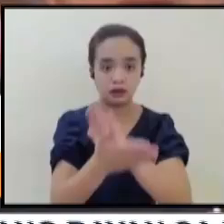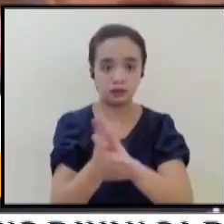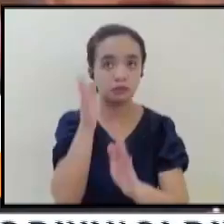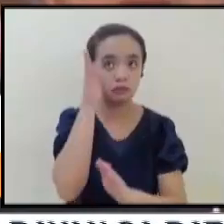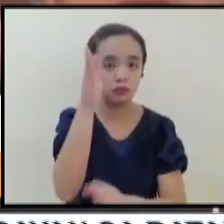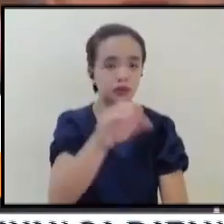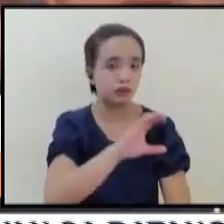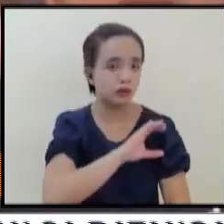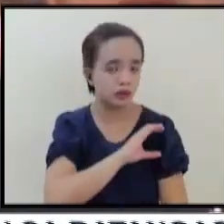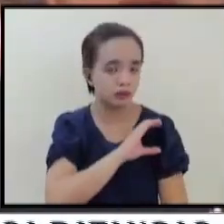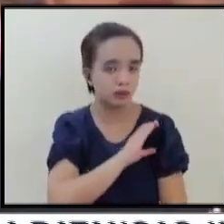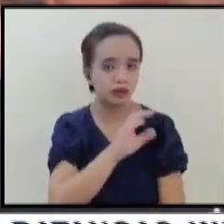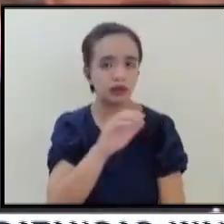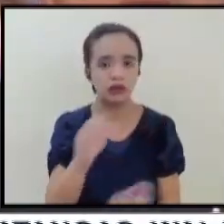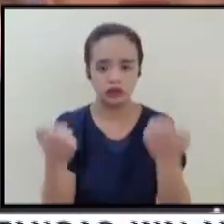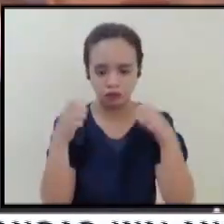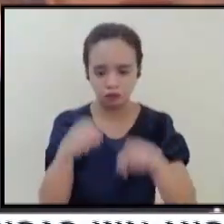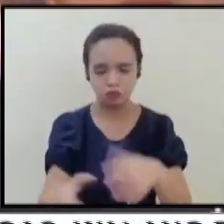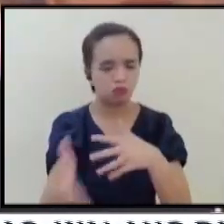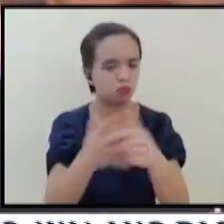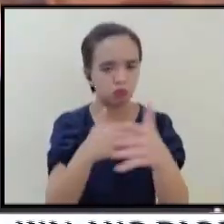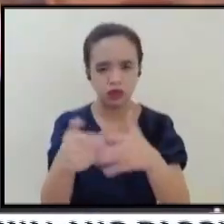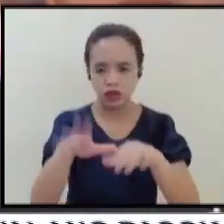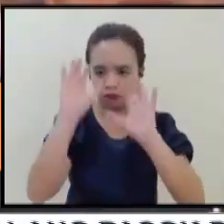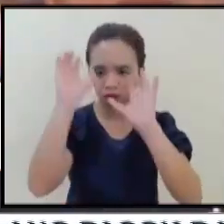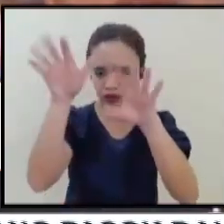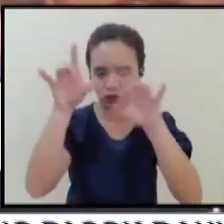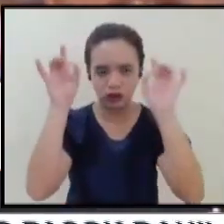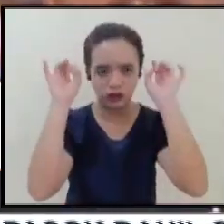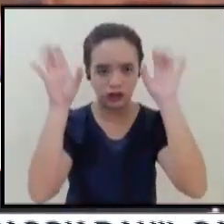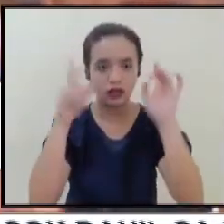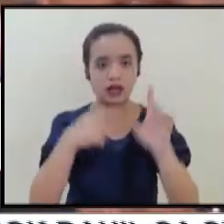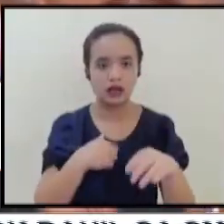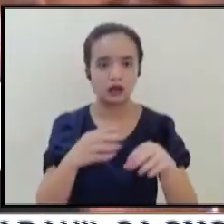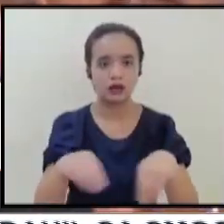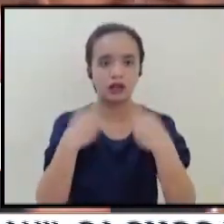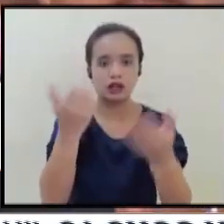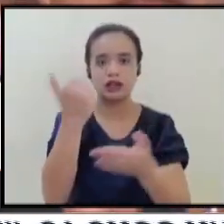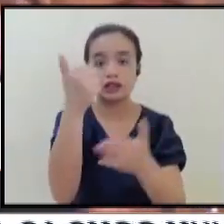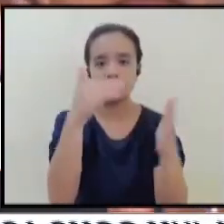event, basketball, volleyball, bibigyan ko ng tiksi 10,000.